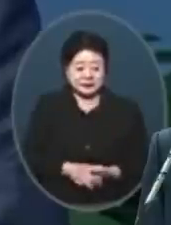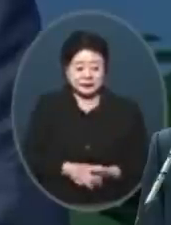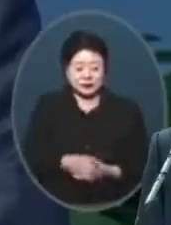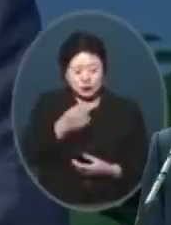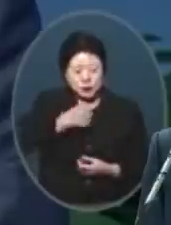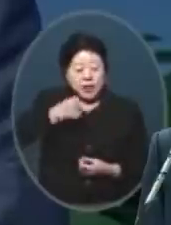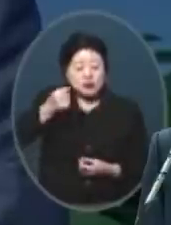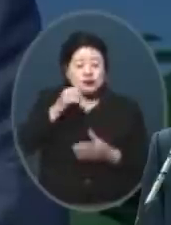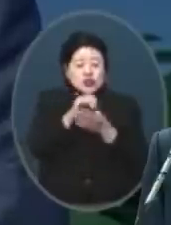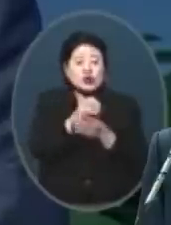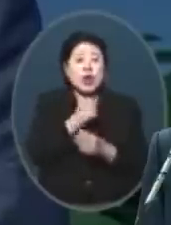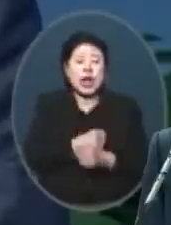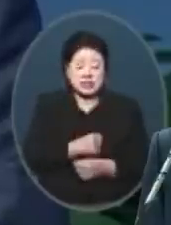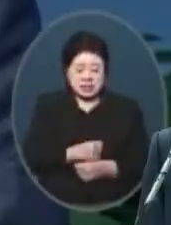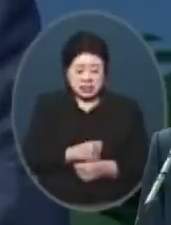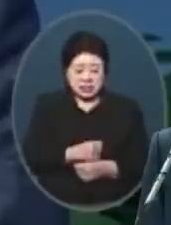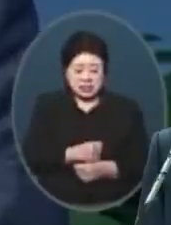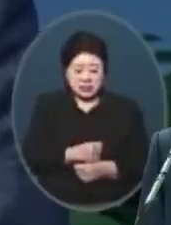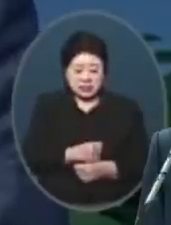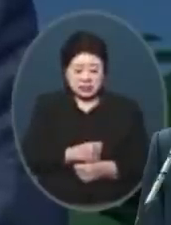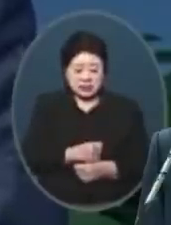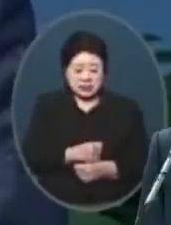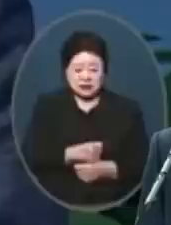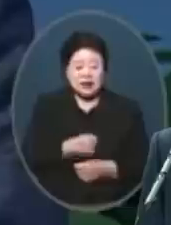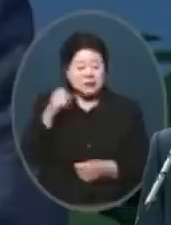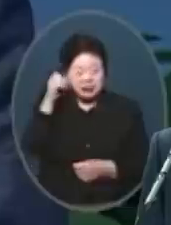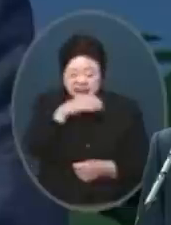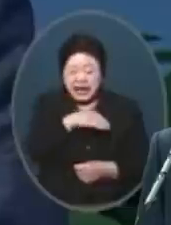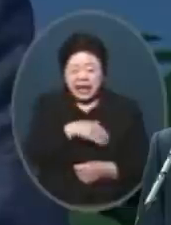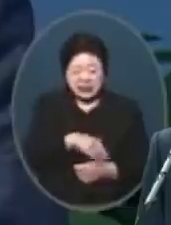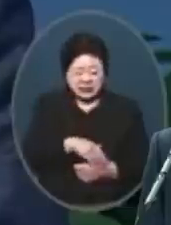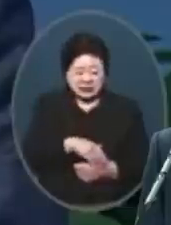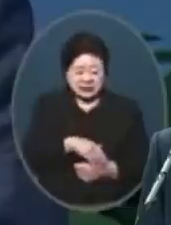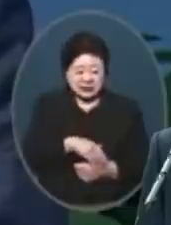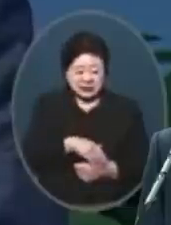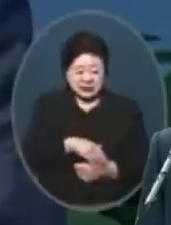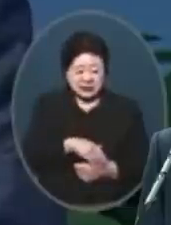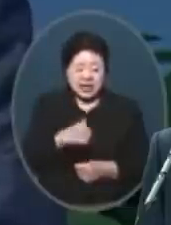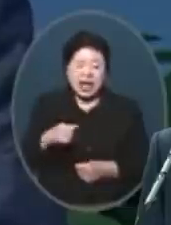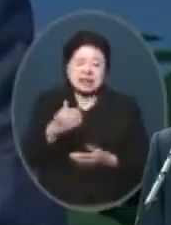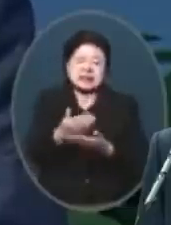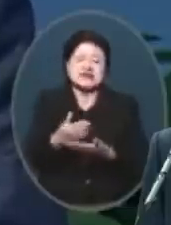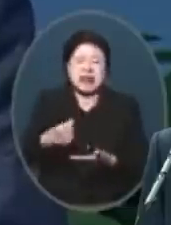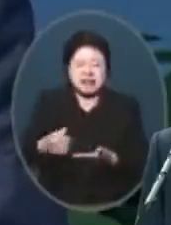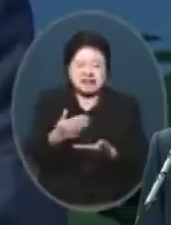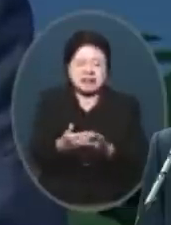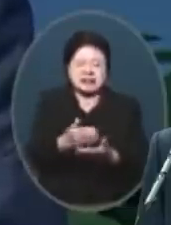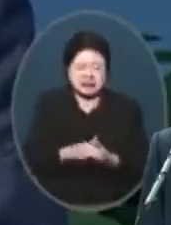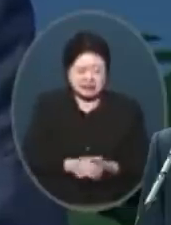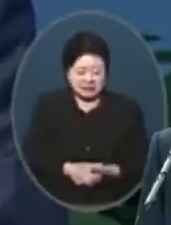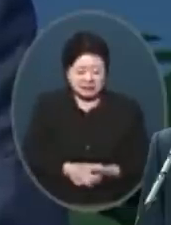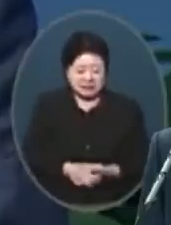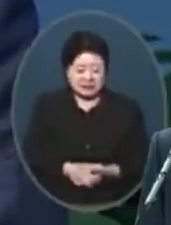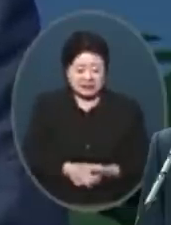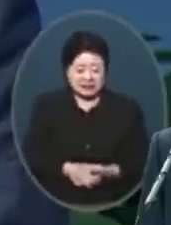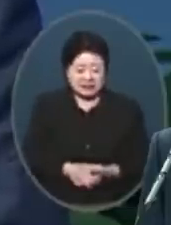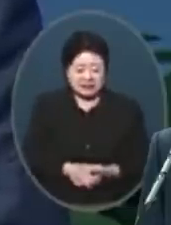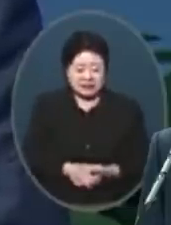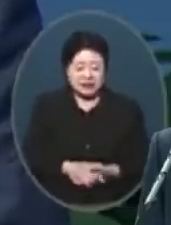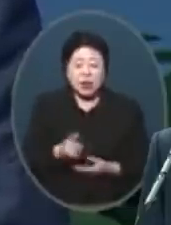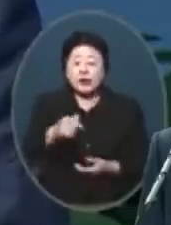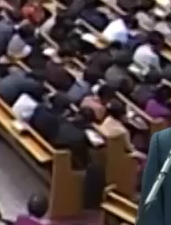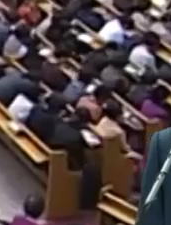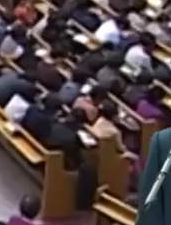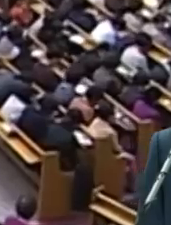꿈을 가지고 기도해야지 그냥 아들 주시옵소서, 아들 주시옵소서. 어떤 아들을